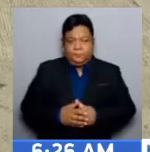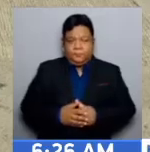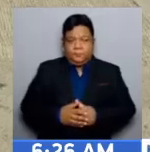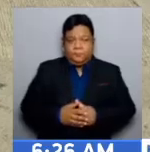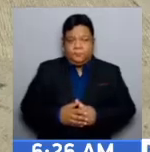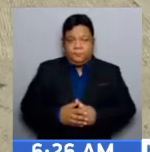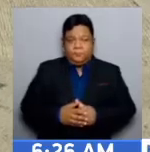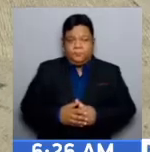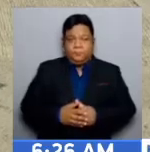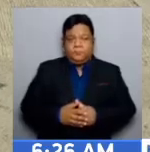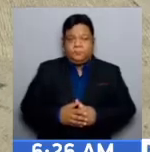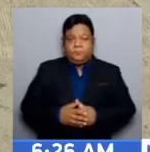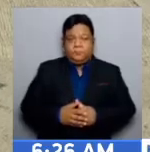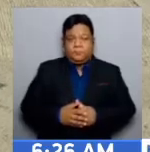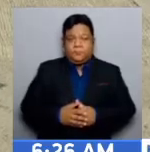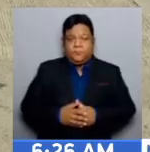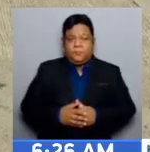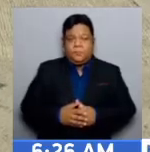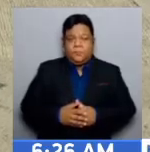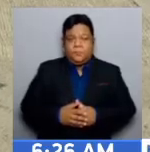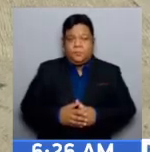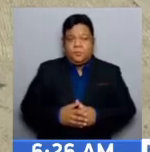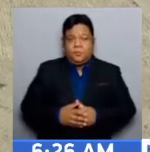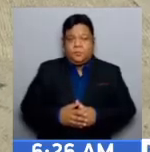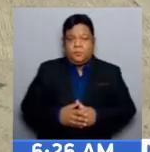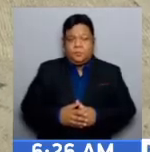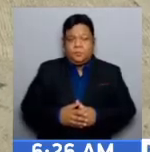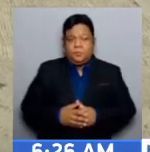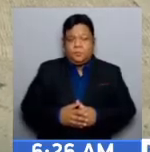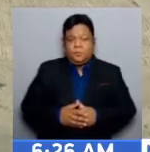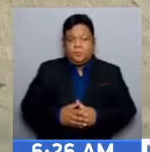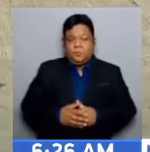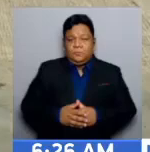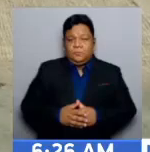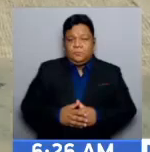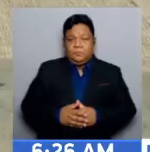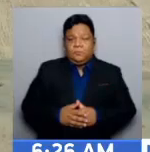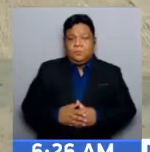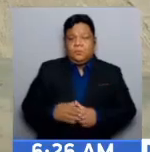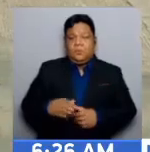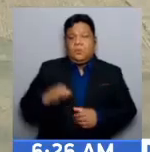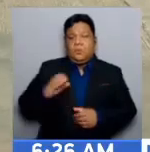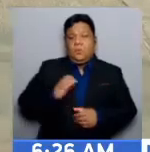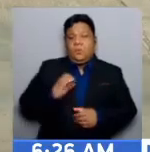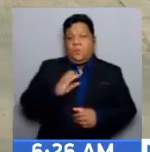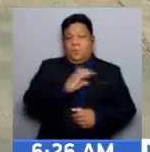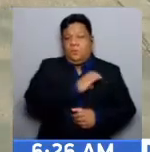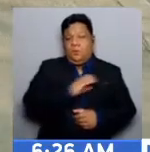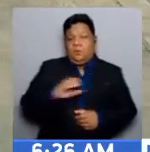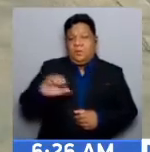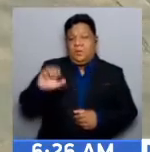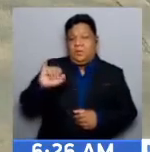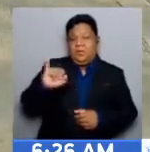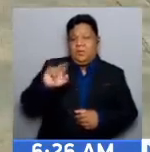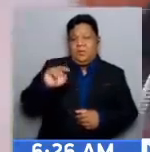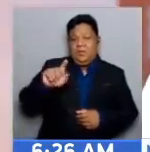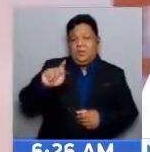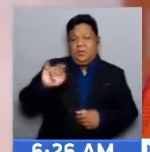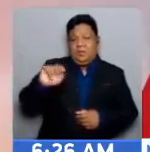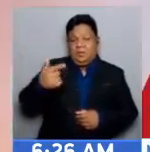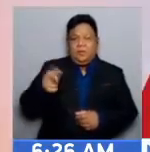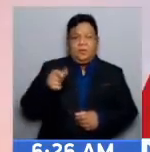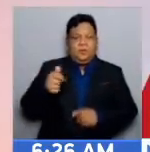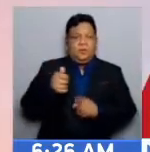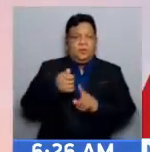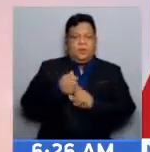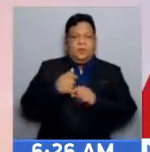si Commissioner Socorro Inting bilang acting COMELEC commissioner no, or